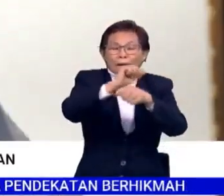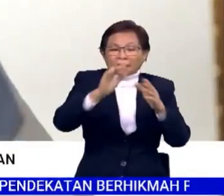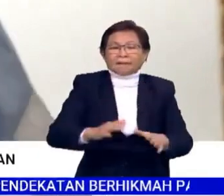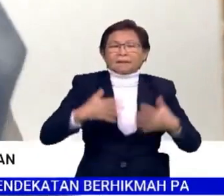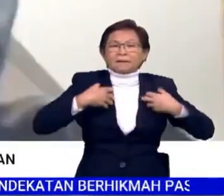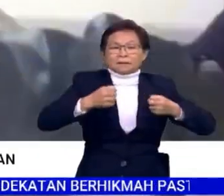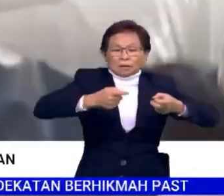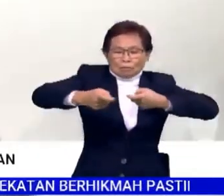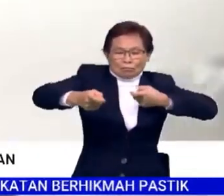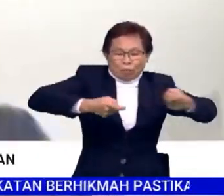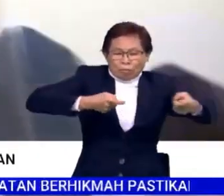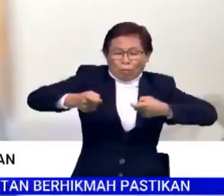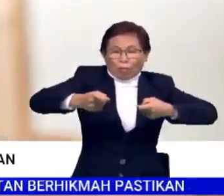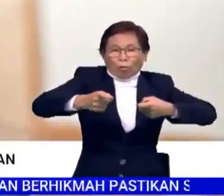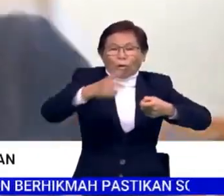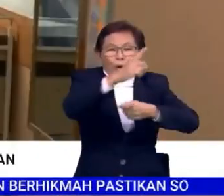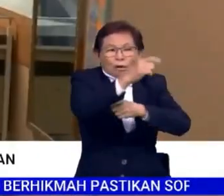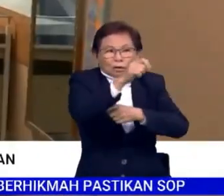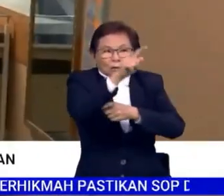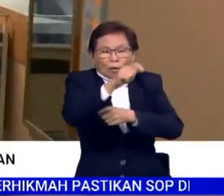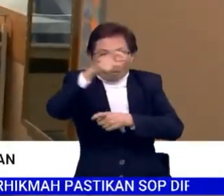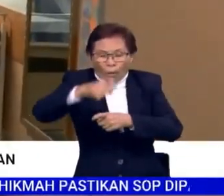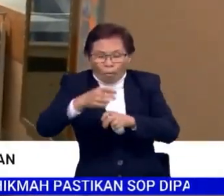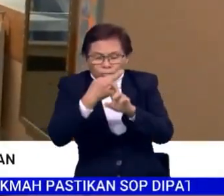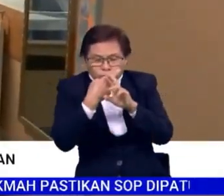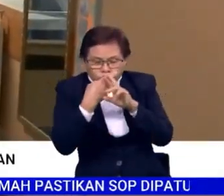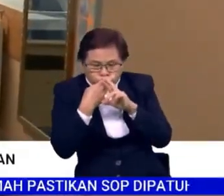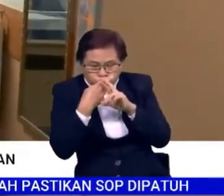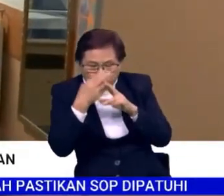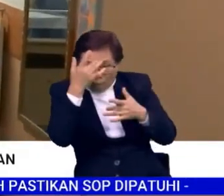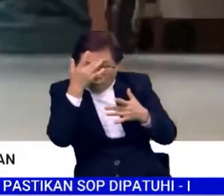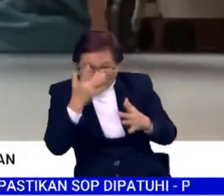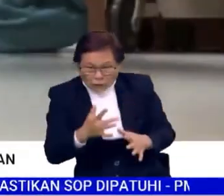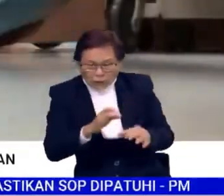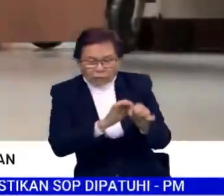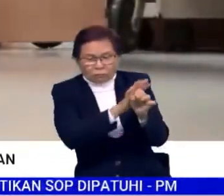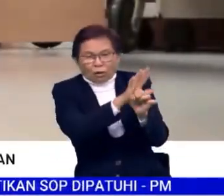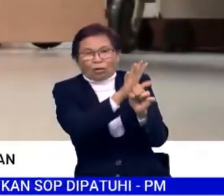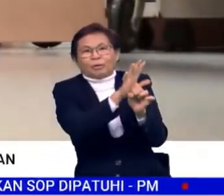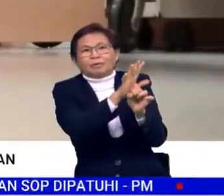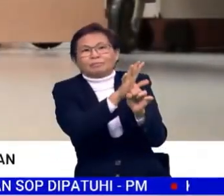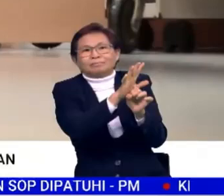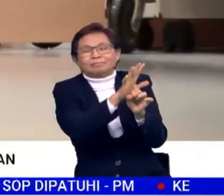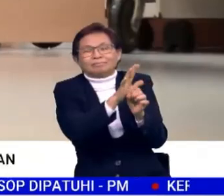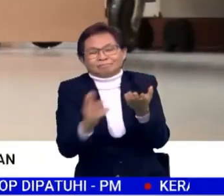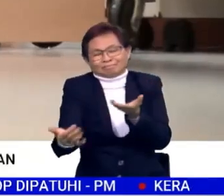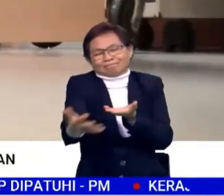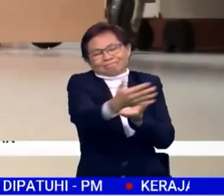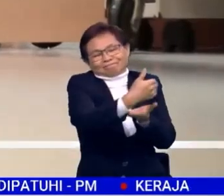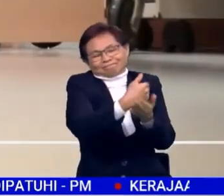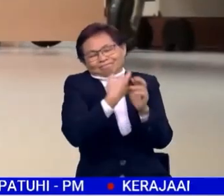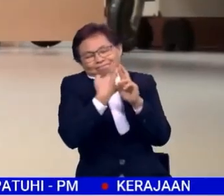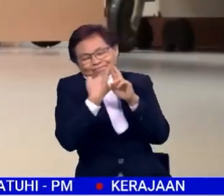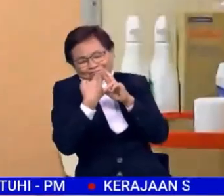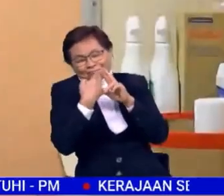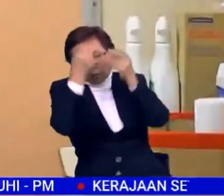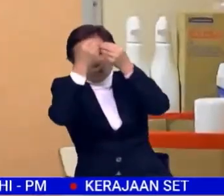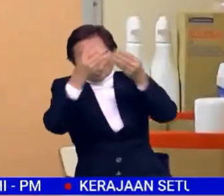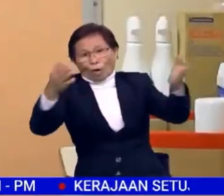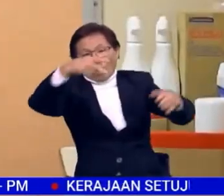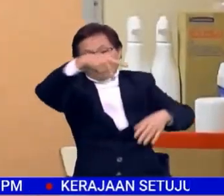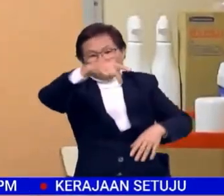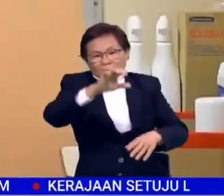pengurusan data wajib menjaga kerahsiaan data pesakit COVID-19 yang dikumpulkan. Beliau memaklumkannya pada